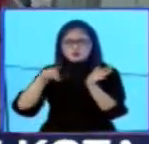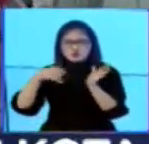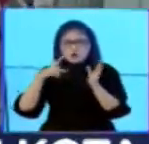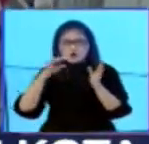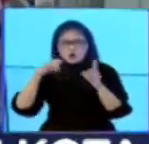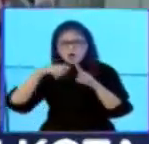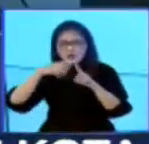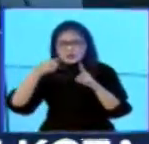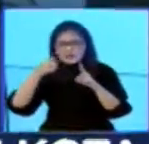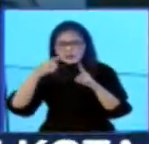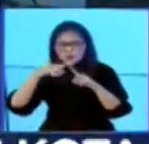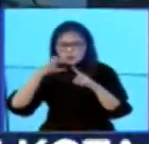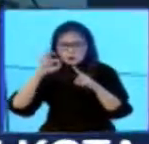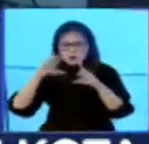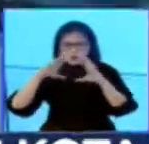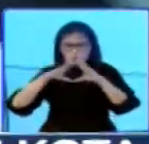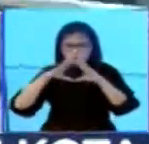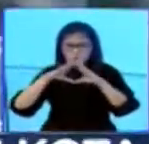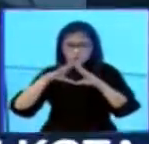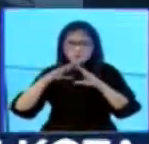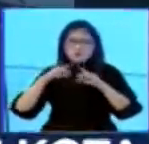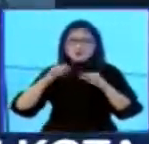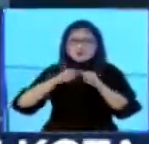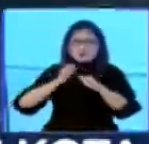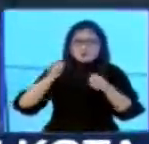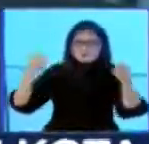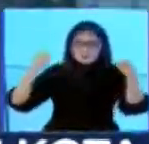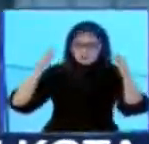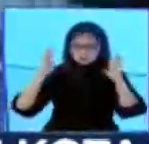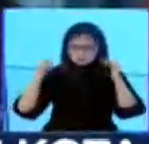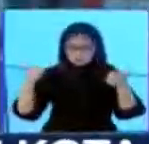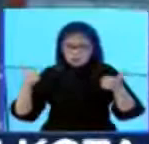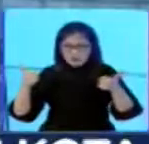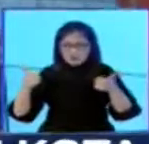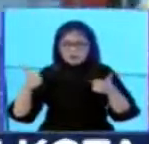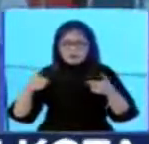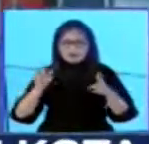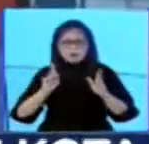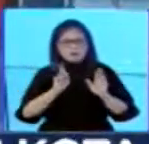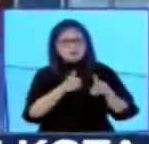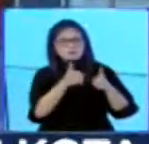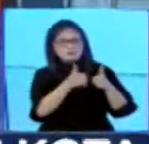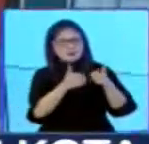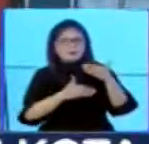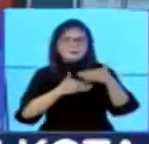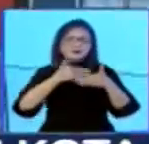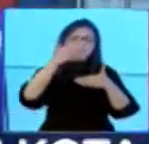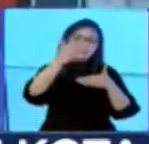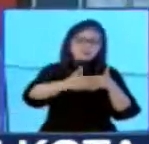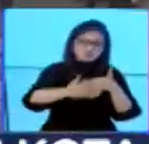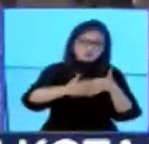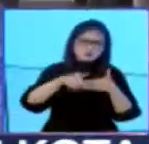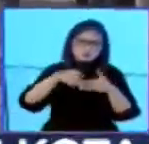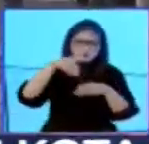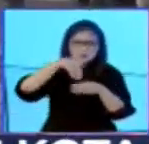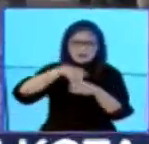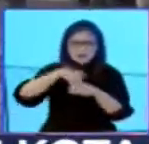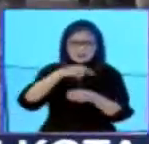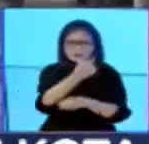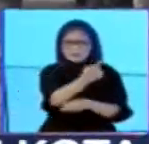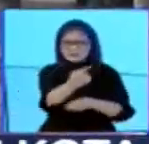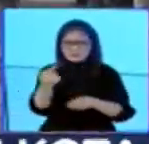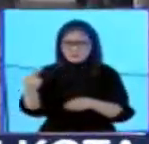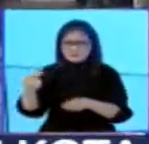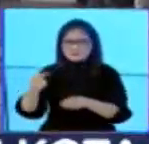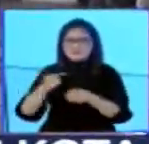RSUD Dr. Sutomo, Surabaya. Hasil pemeriksaan baik dan siap melanjutkan proses pilkada di masing-masing daerahnya.